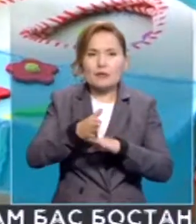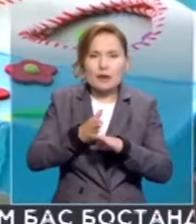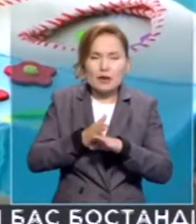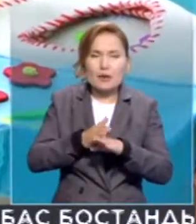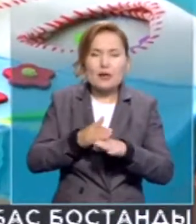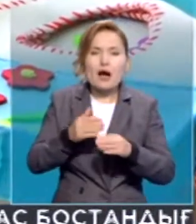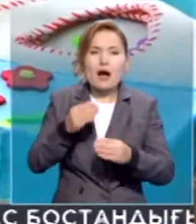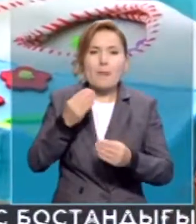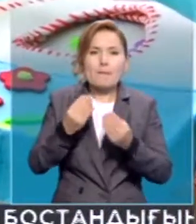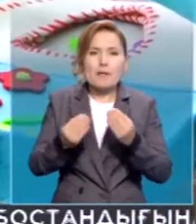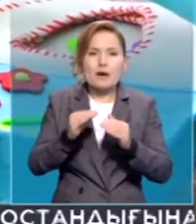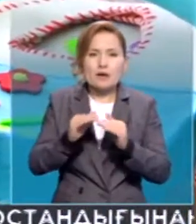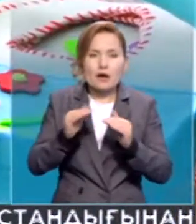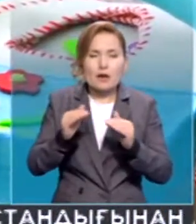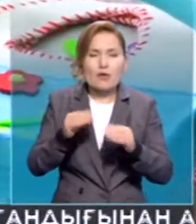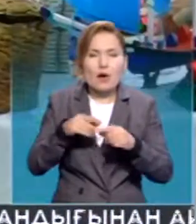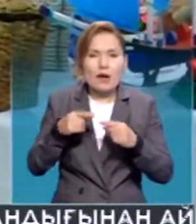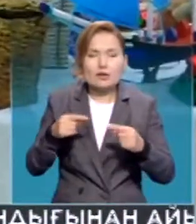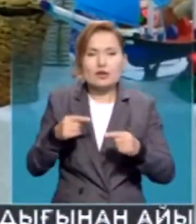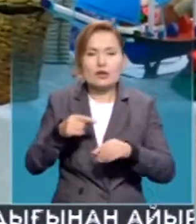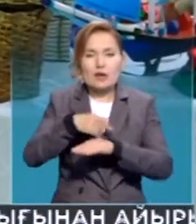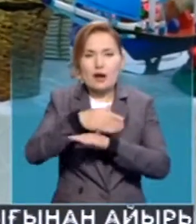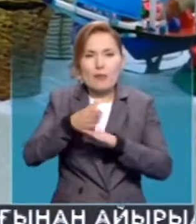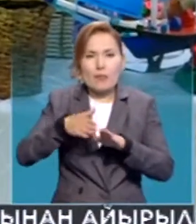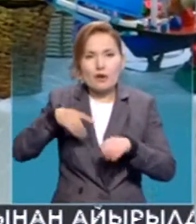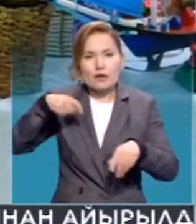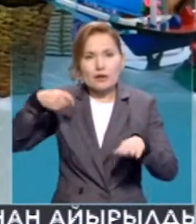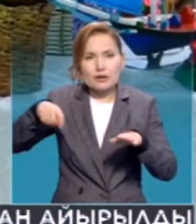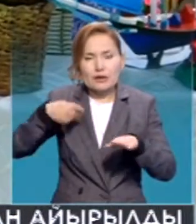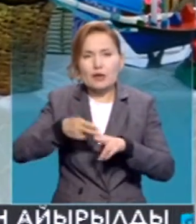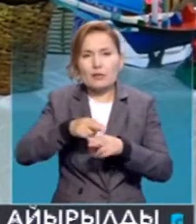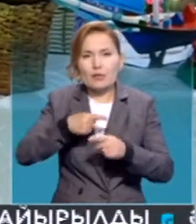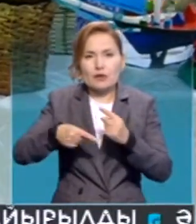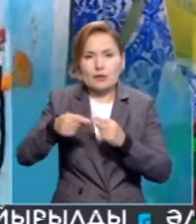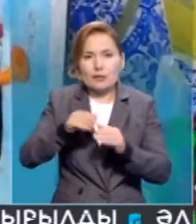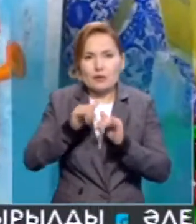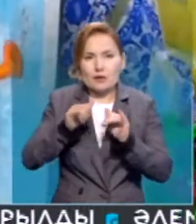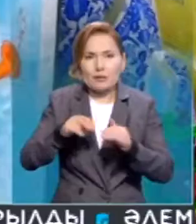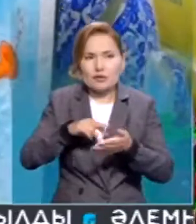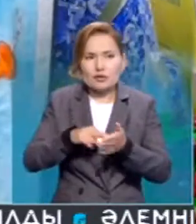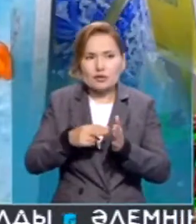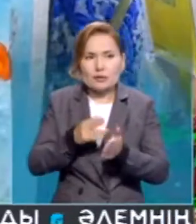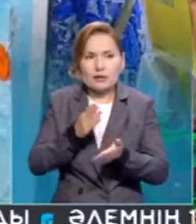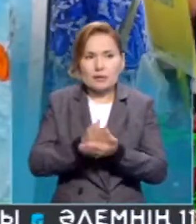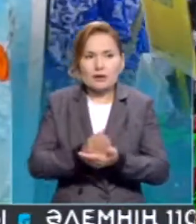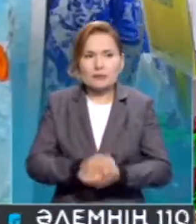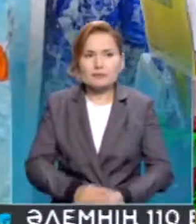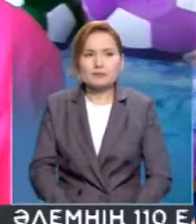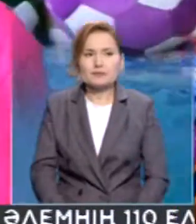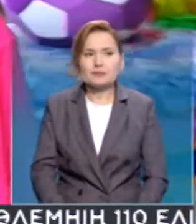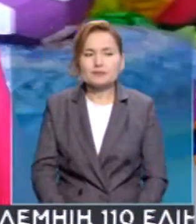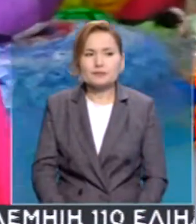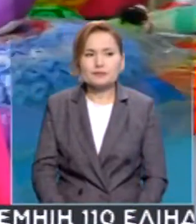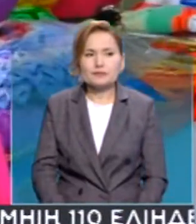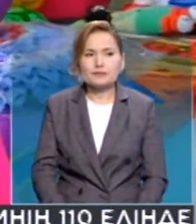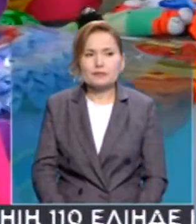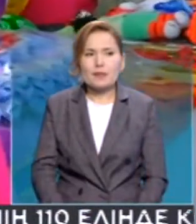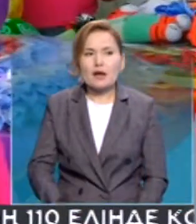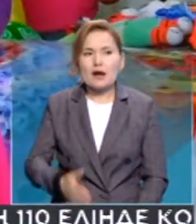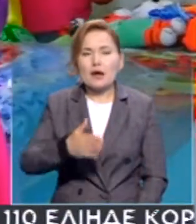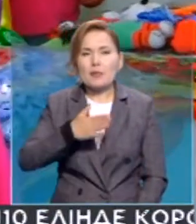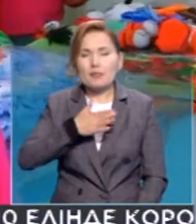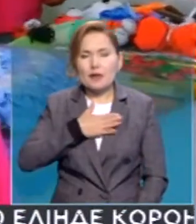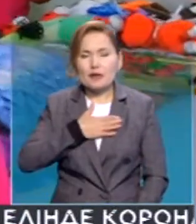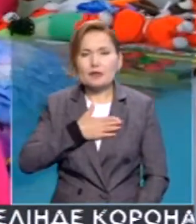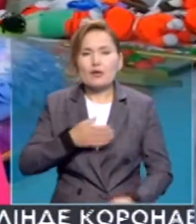балалар ойыншығын тігеді. Осы істі әрі қарай дамытып, табыс көзіне айналдыруды жоспарлап отыр. Бұл үйірмеге менің